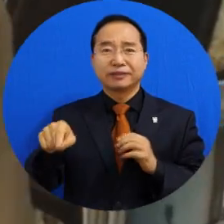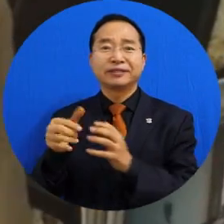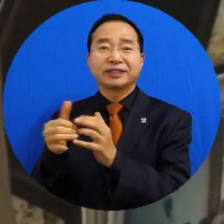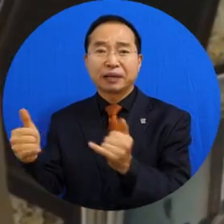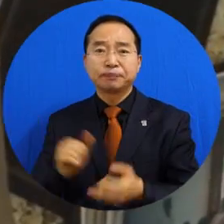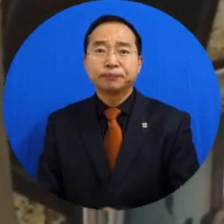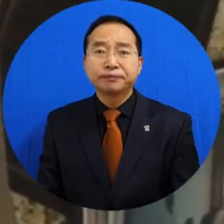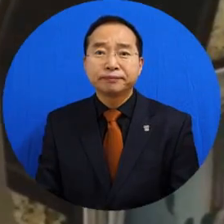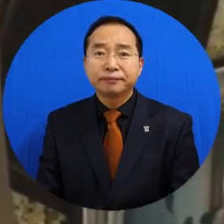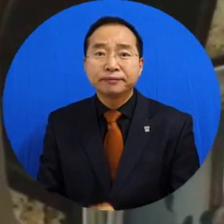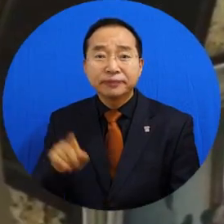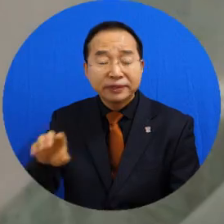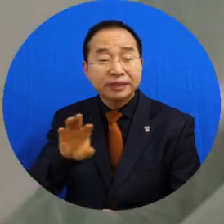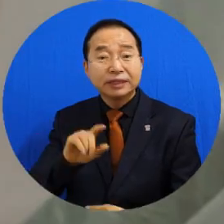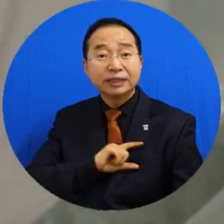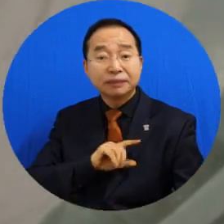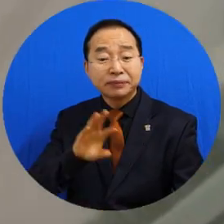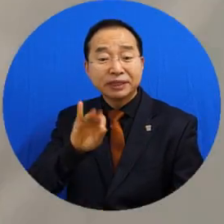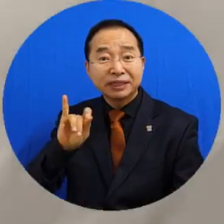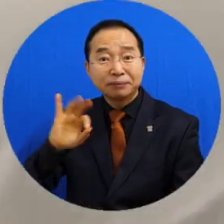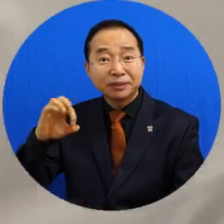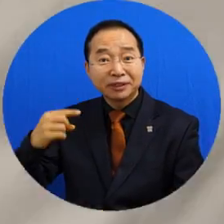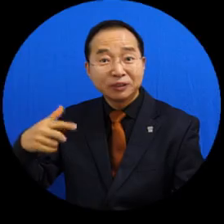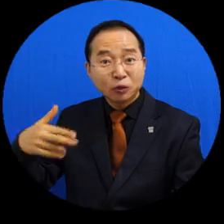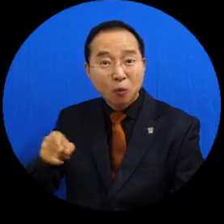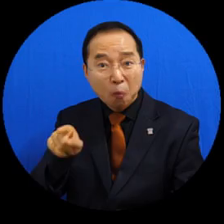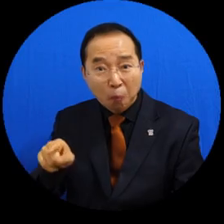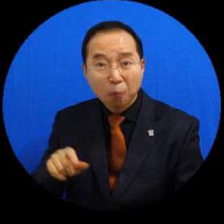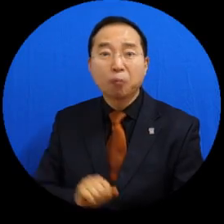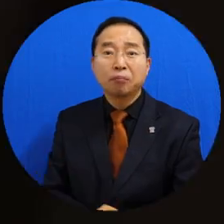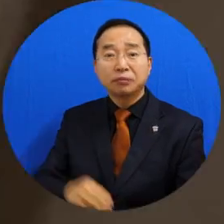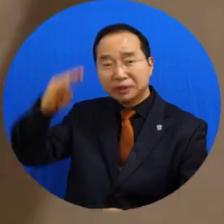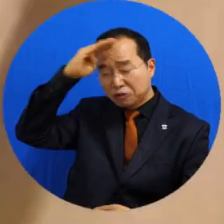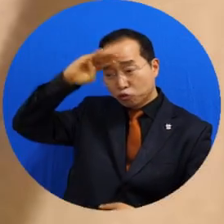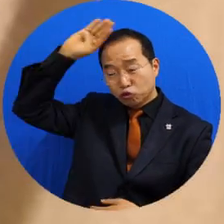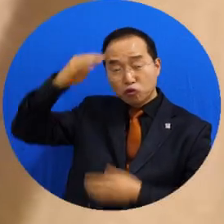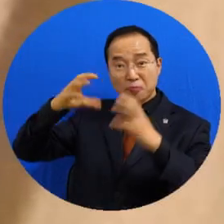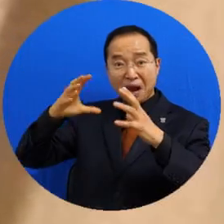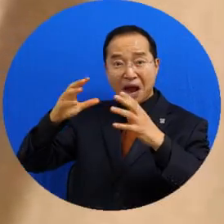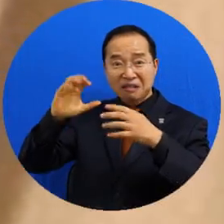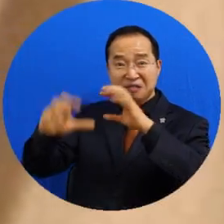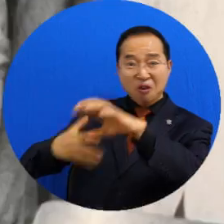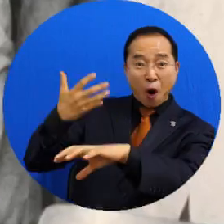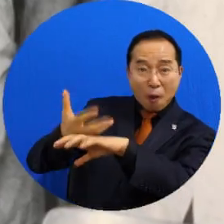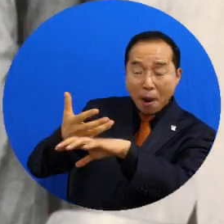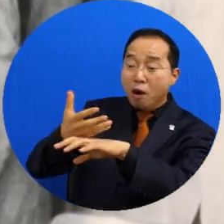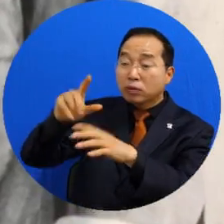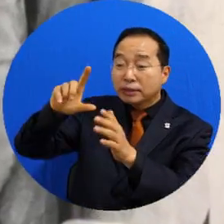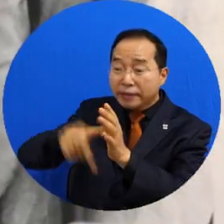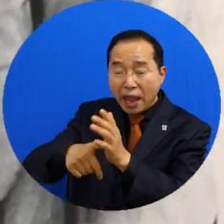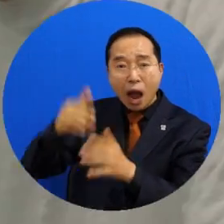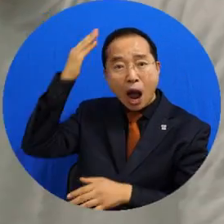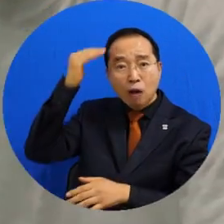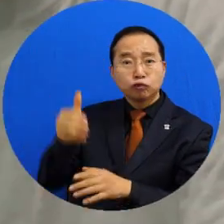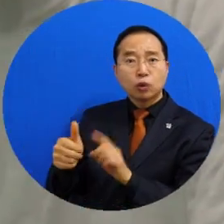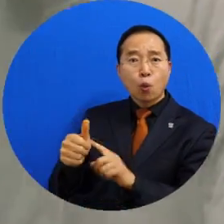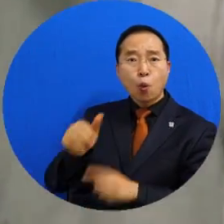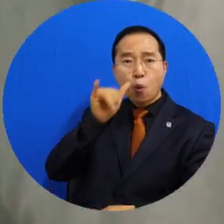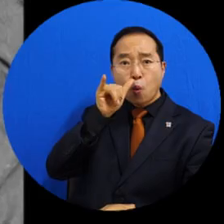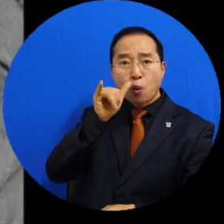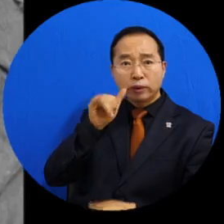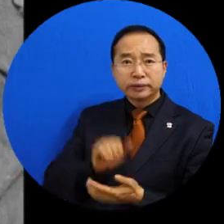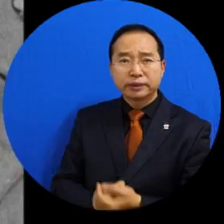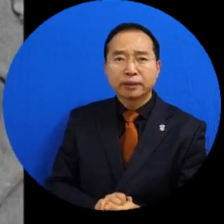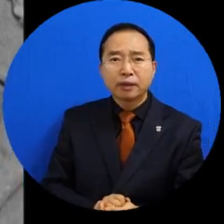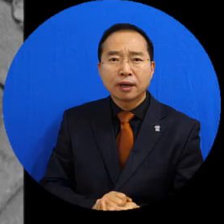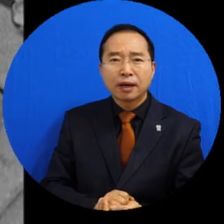Is this your name, Lee Moon-jong? My whole family. Korean surrounded by his Cuban comrades of the Communist Party. How could this be? Well,